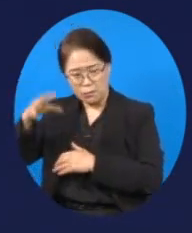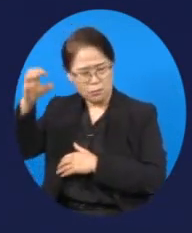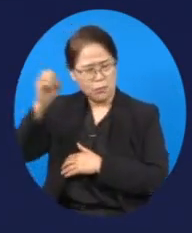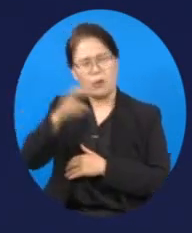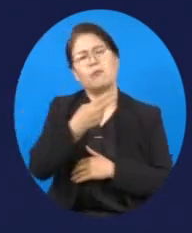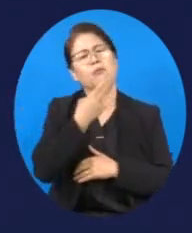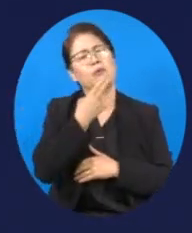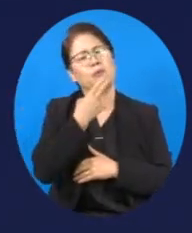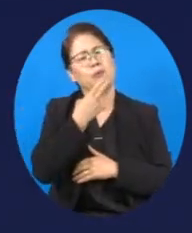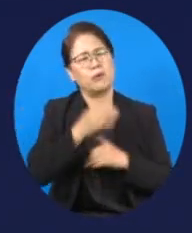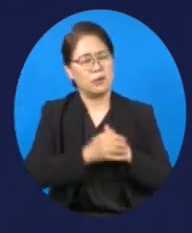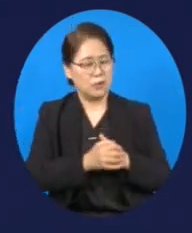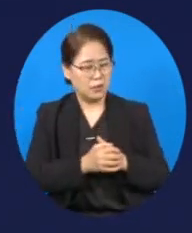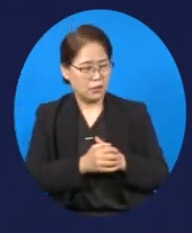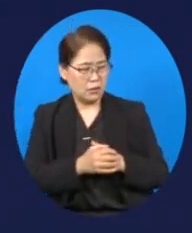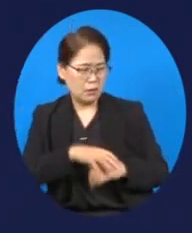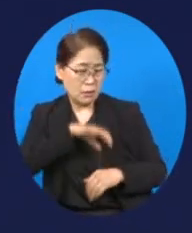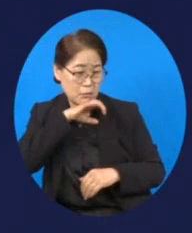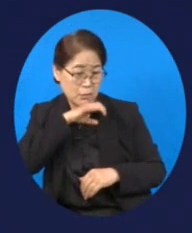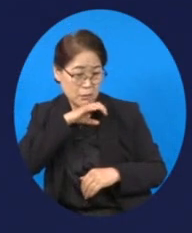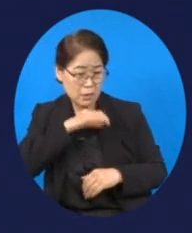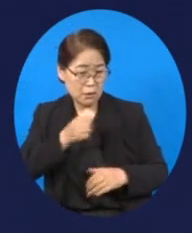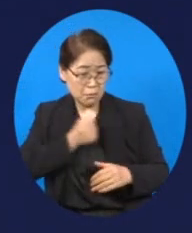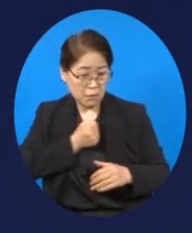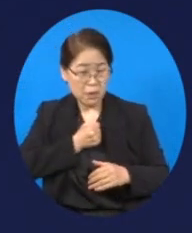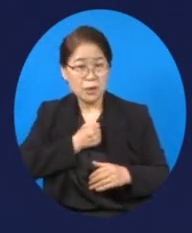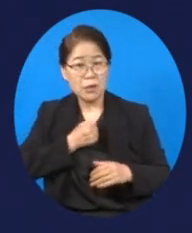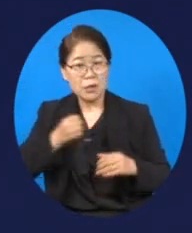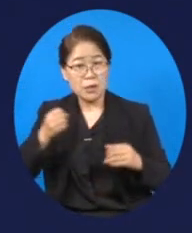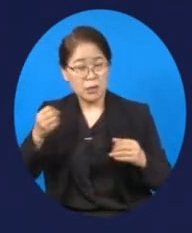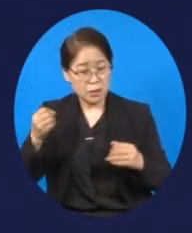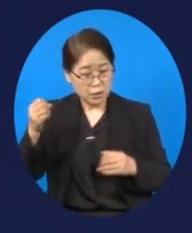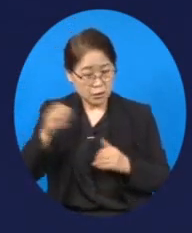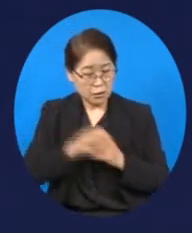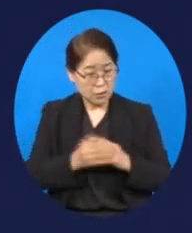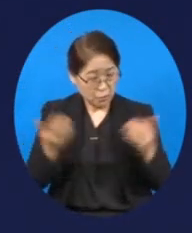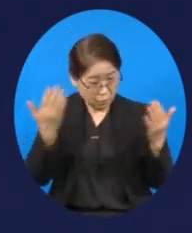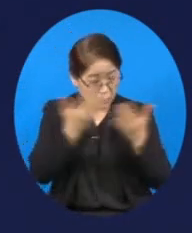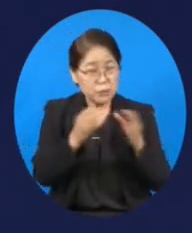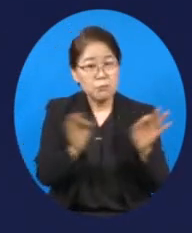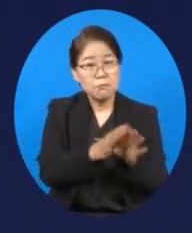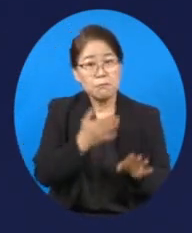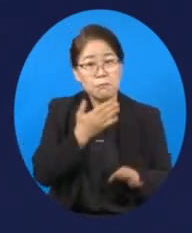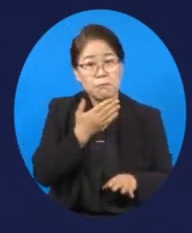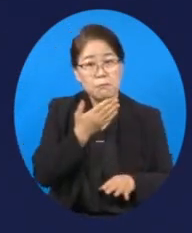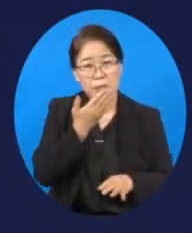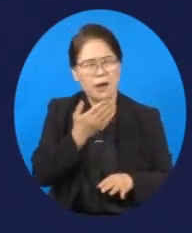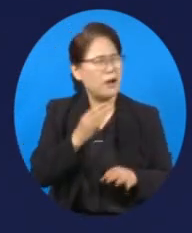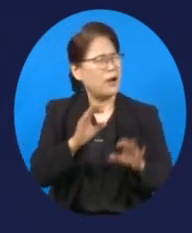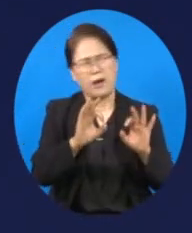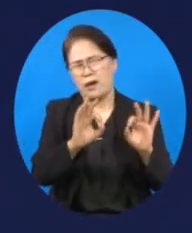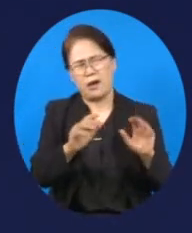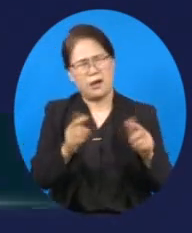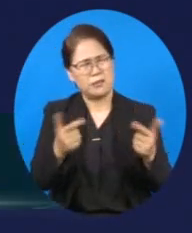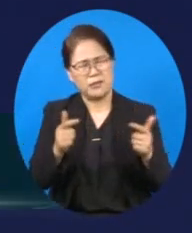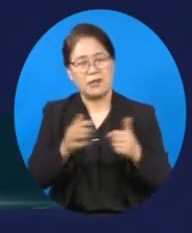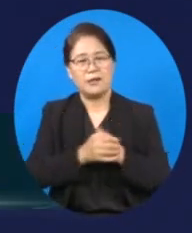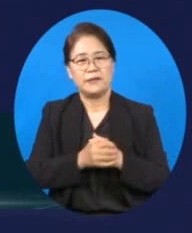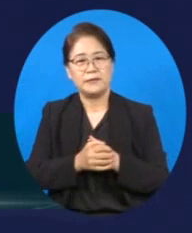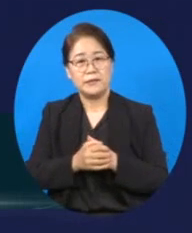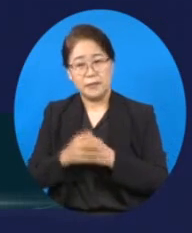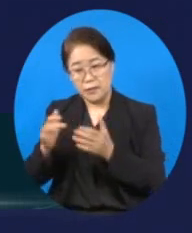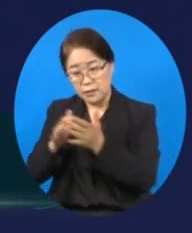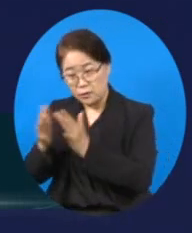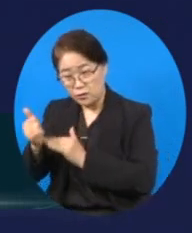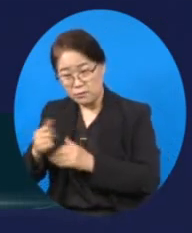불평하고 탄식한다고 해서 어둠이 사라지는가요 아닙니다 그래서 예수님은요 38년 된 병자를 고치실 때도